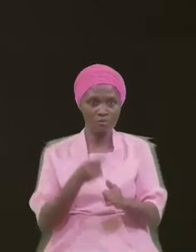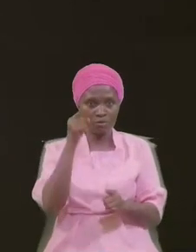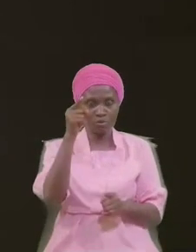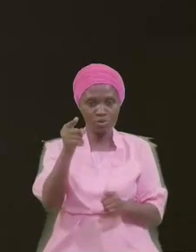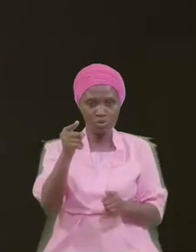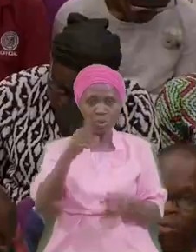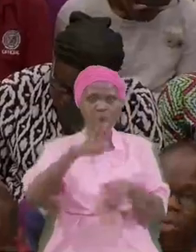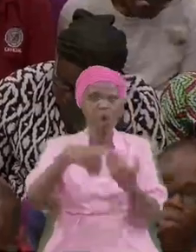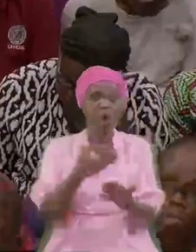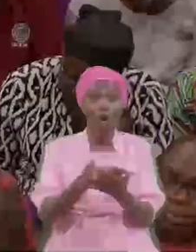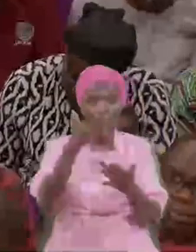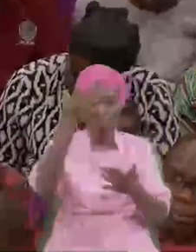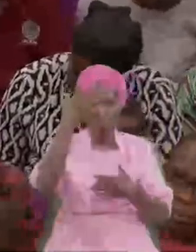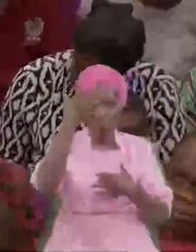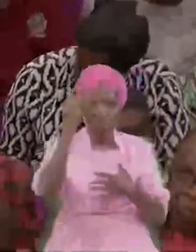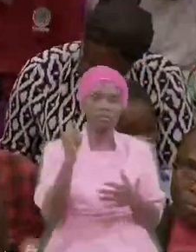combien de maladies?